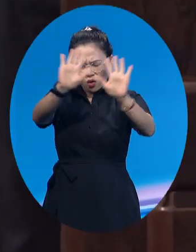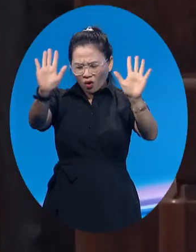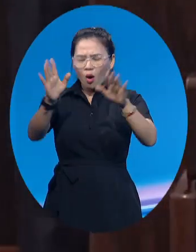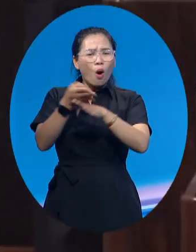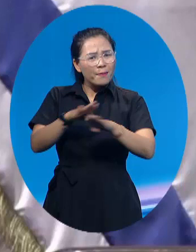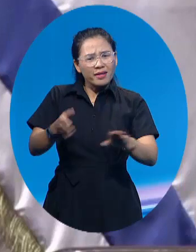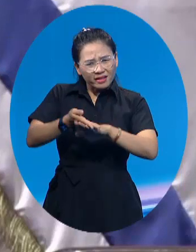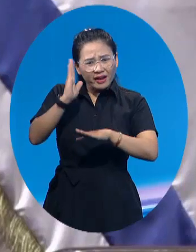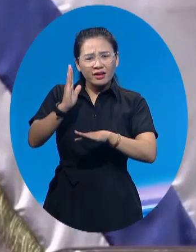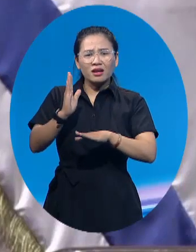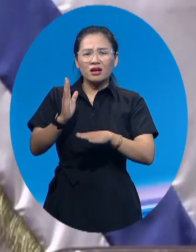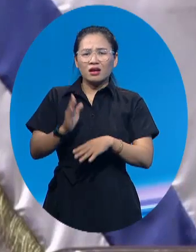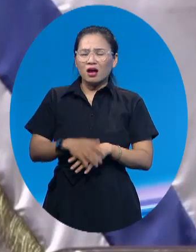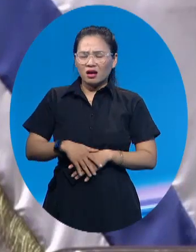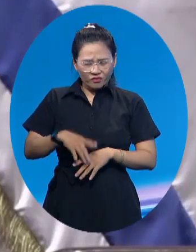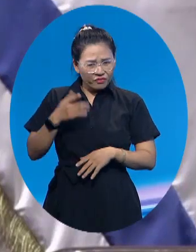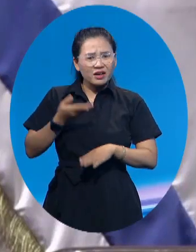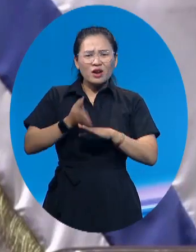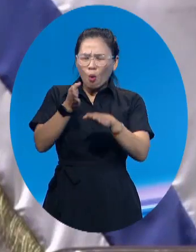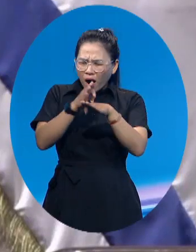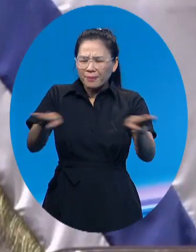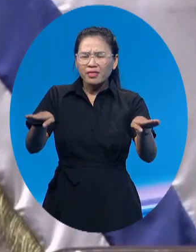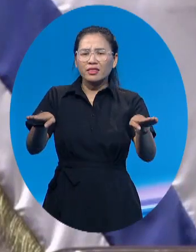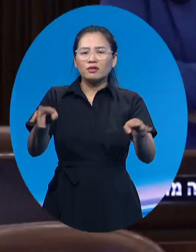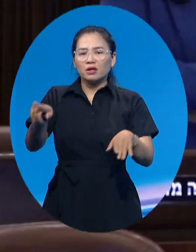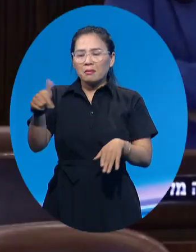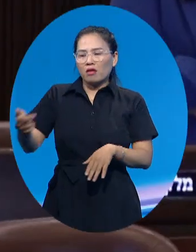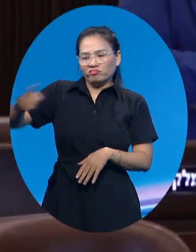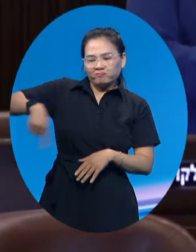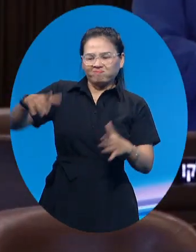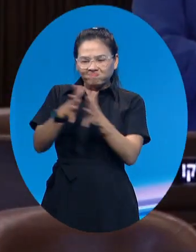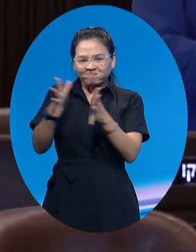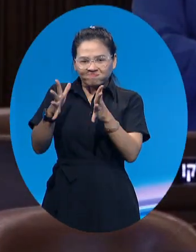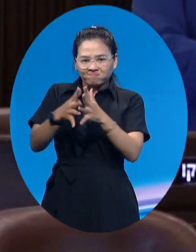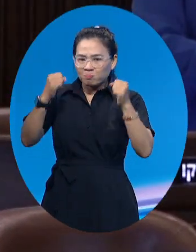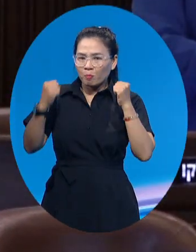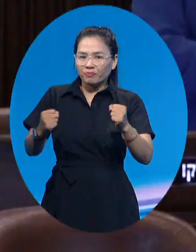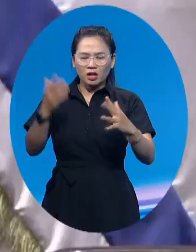lại an ninh, không còn cách nào khác. Nhưng các nghị sĩ đảng Likud đã